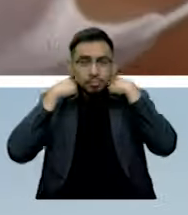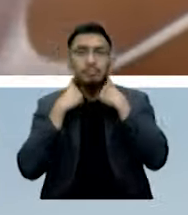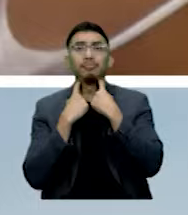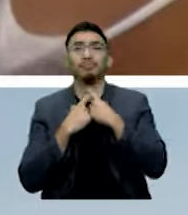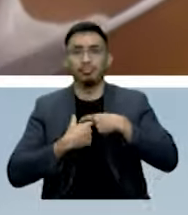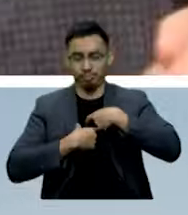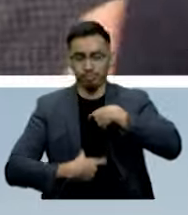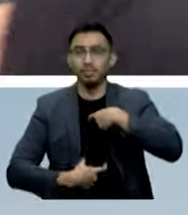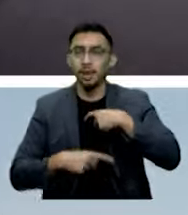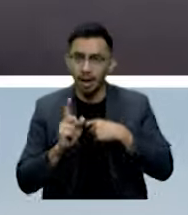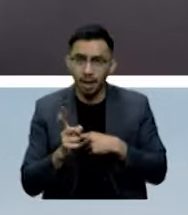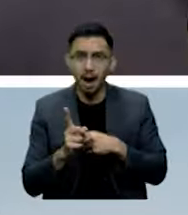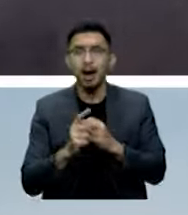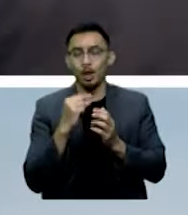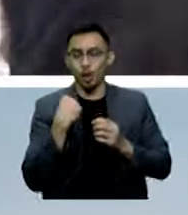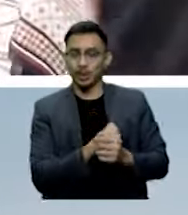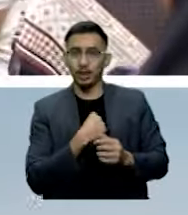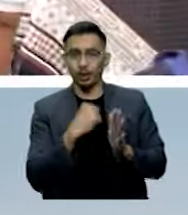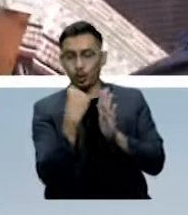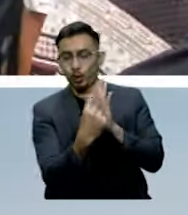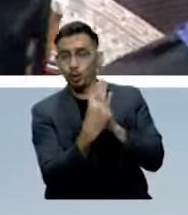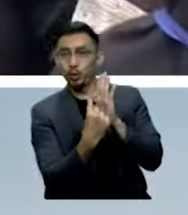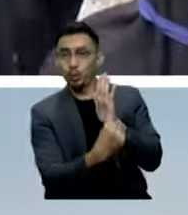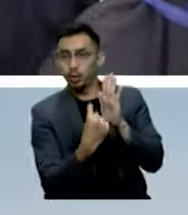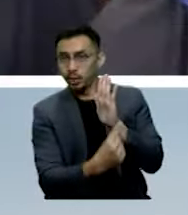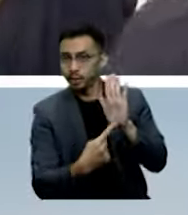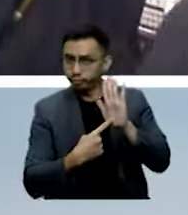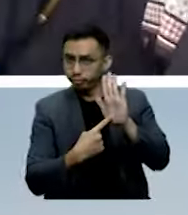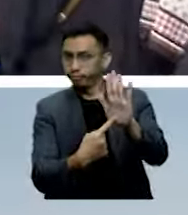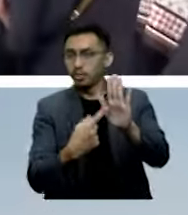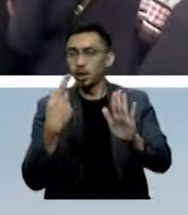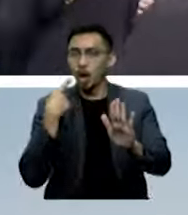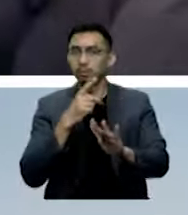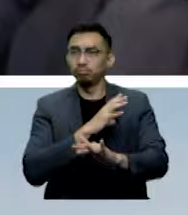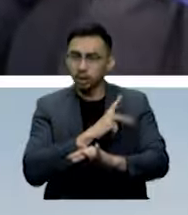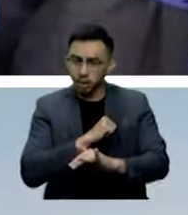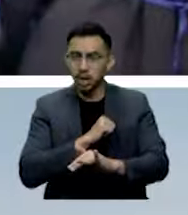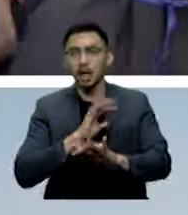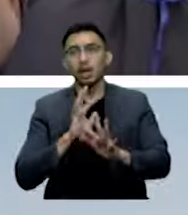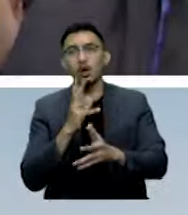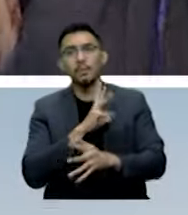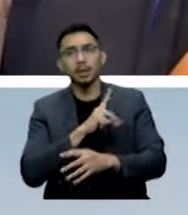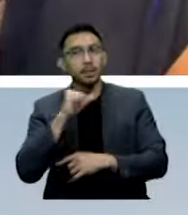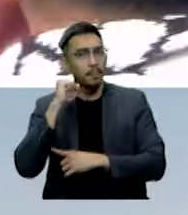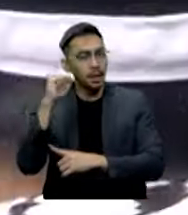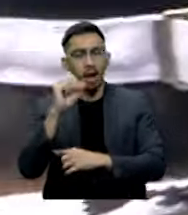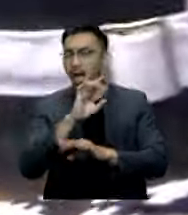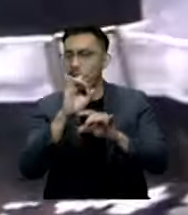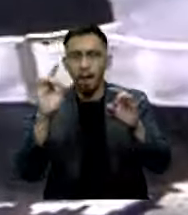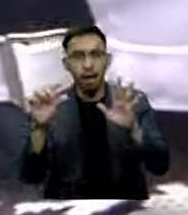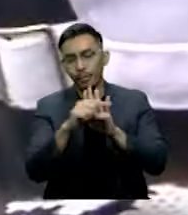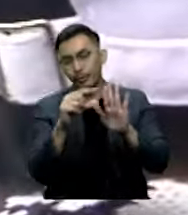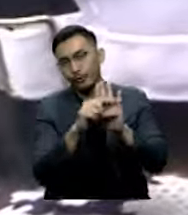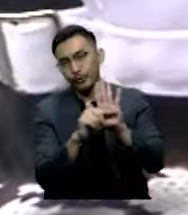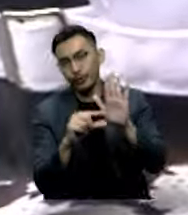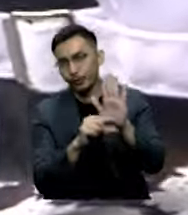ada tulisan-tulisan tertentu yang bertuliskan Save Palestine atau Merdeka Palestina. Dalam aksi ini juga diturut dihadiri oleh sejumlah